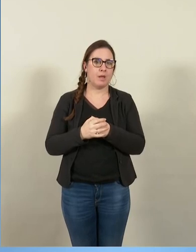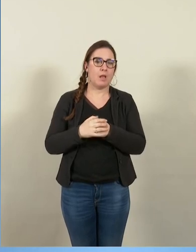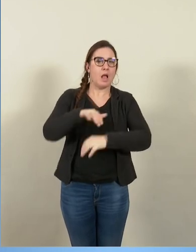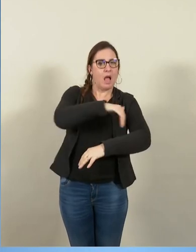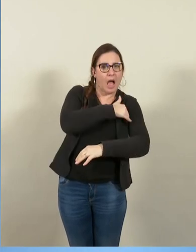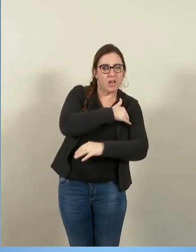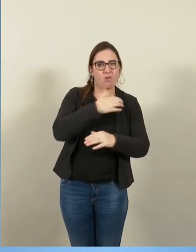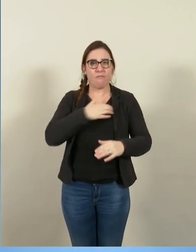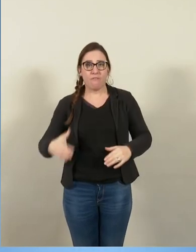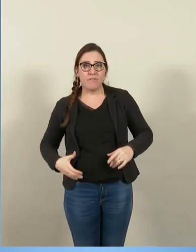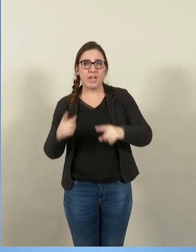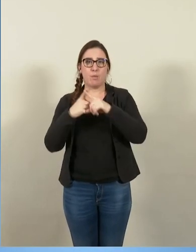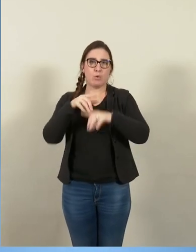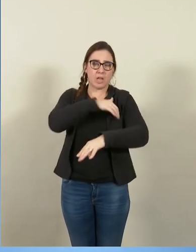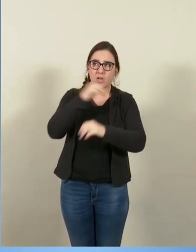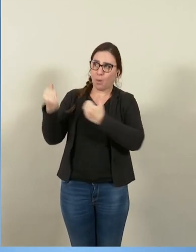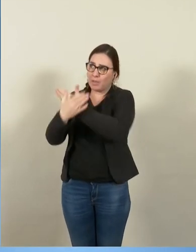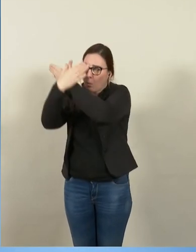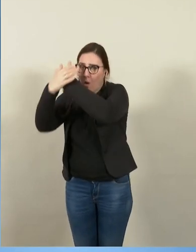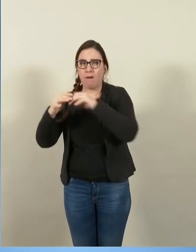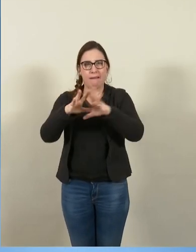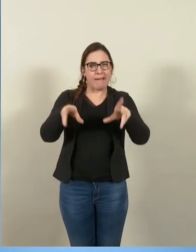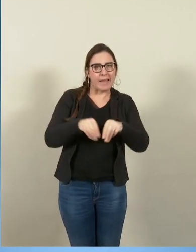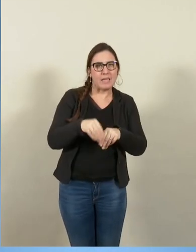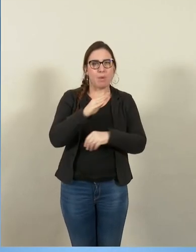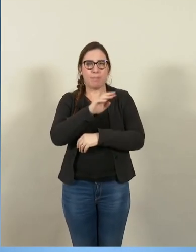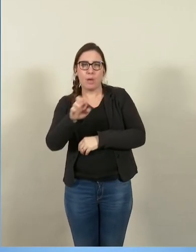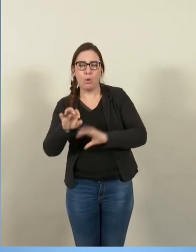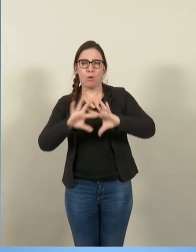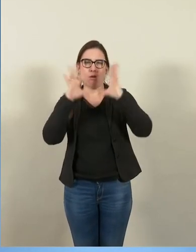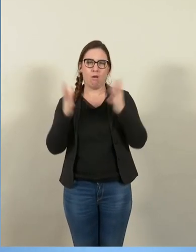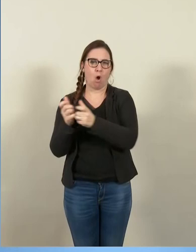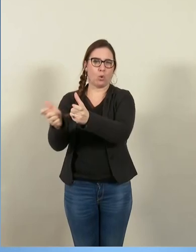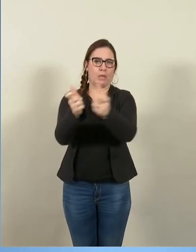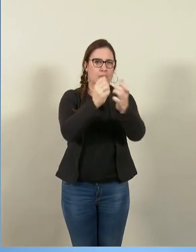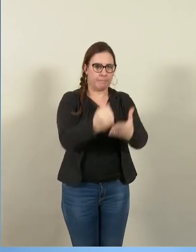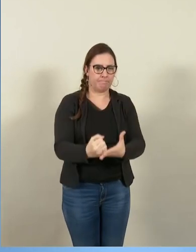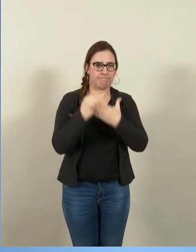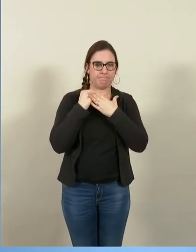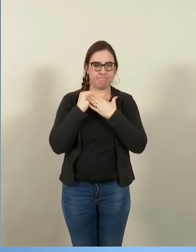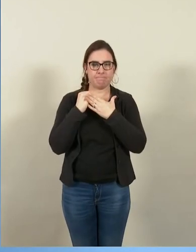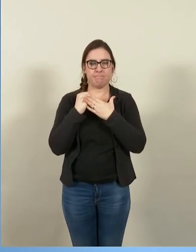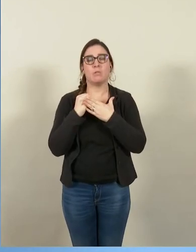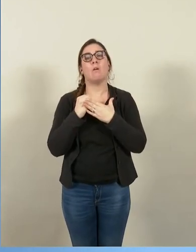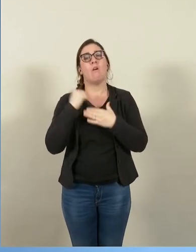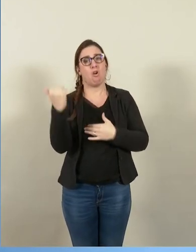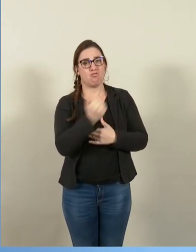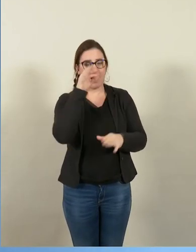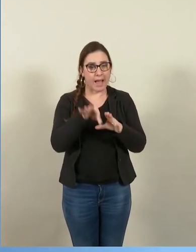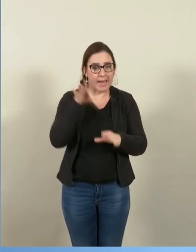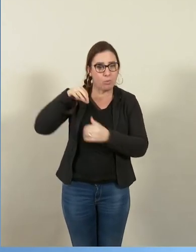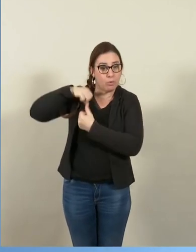la ville et de la métropole les équipes et les bureaux d'études et des sociétés qui nous ont accompagné et également tous les élus qui se sont